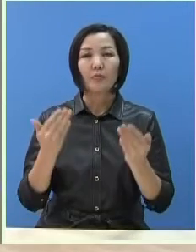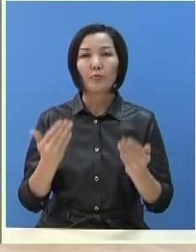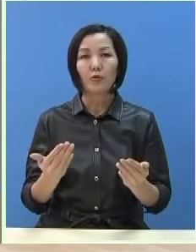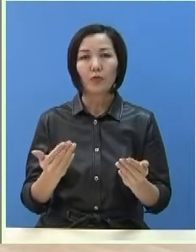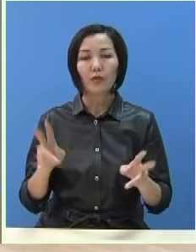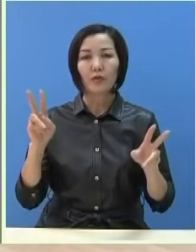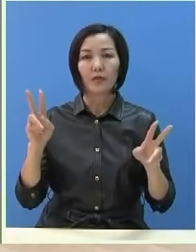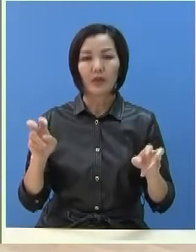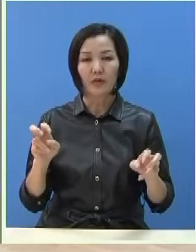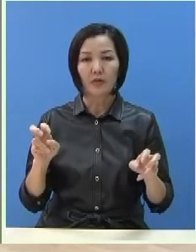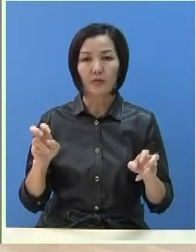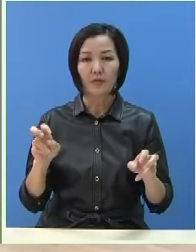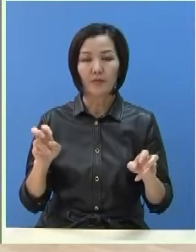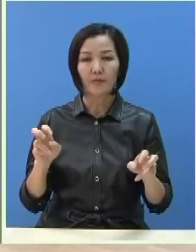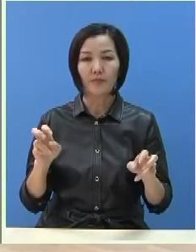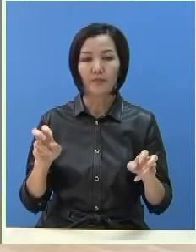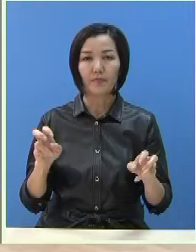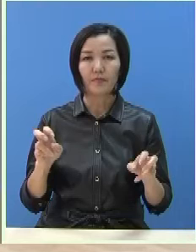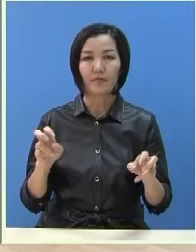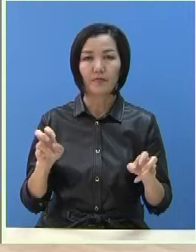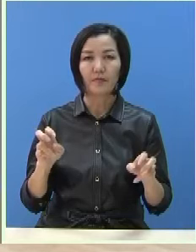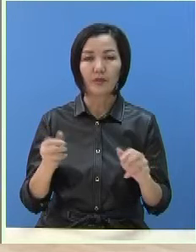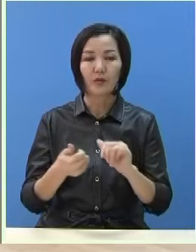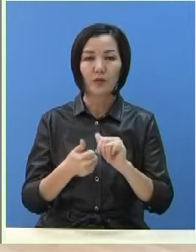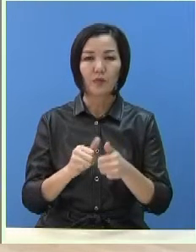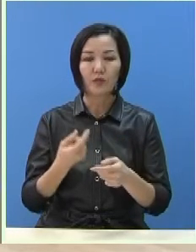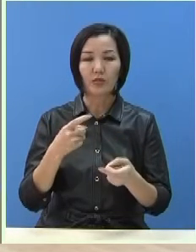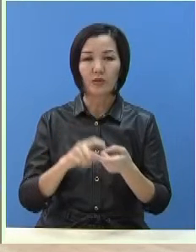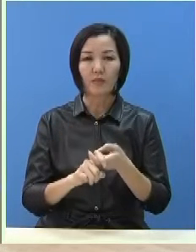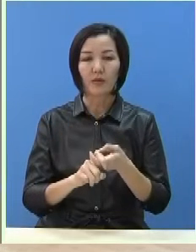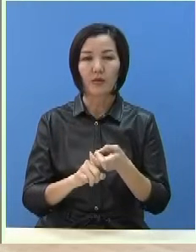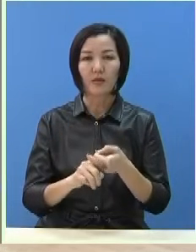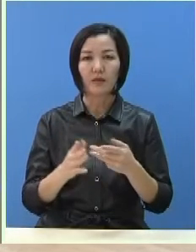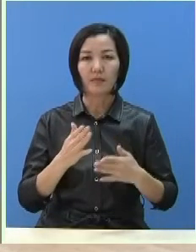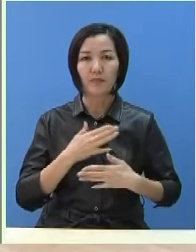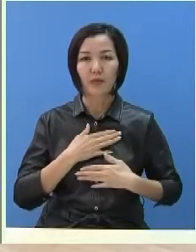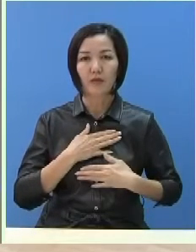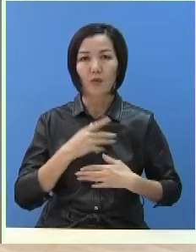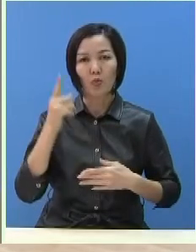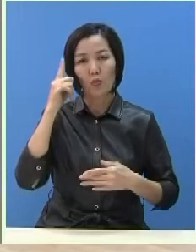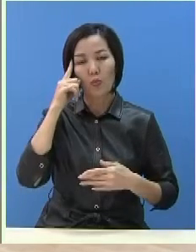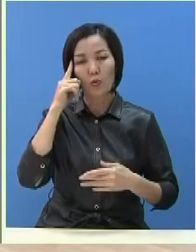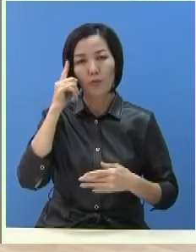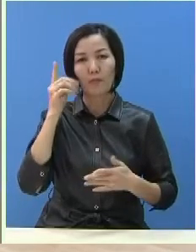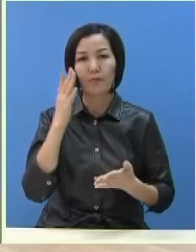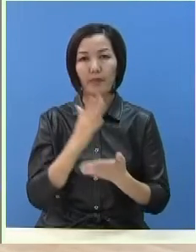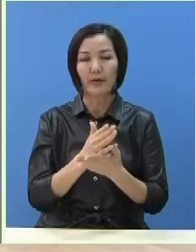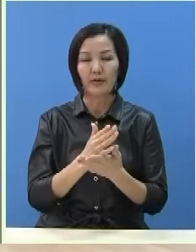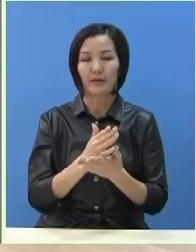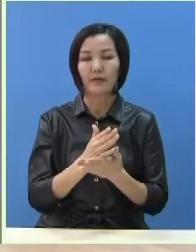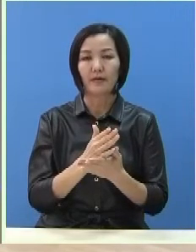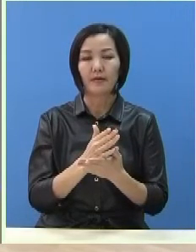отырған өте бүгінгі мына өзгеріске байланысты мен бір айтар нем бар еді өзімнің. Ойыңыз ғой.